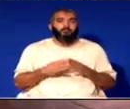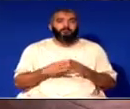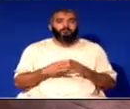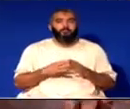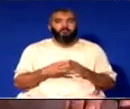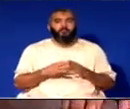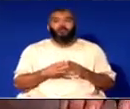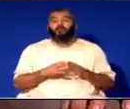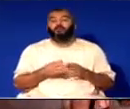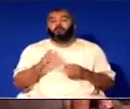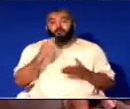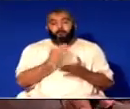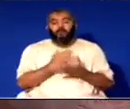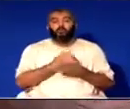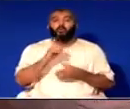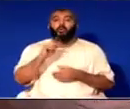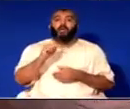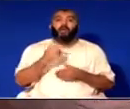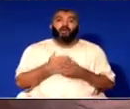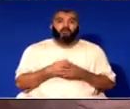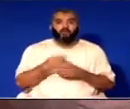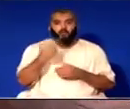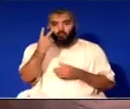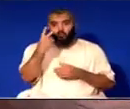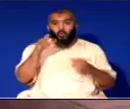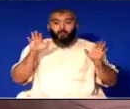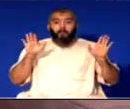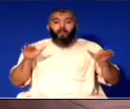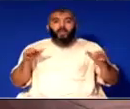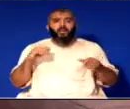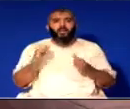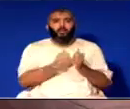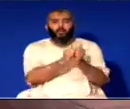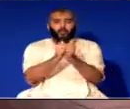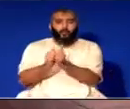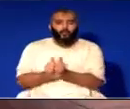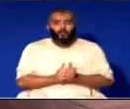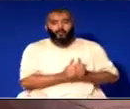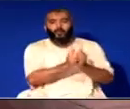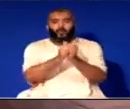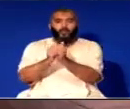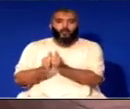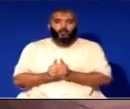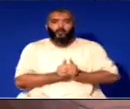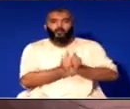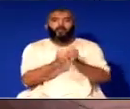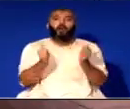يخطوناش، يتعاقبون علينا بالليل والنهار. عندنا ملائكة، زوج ملائكة دائما معنا، يروحوا ذوك زوج يجوا زوج واحد